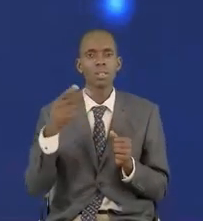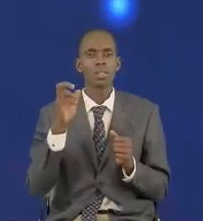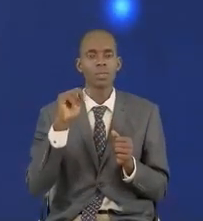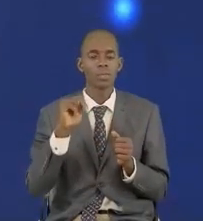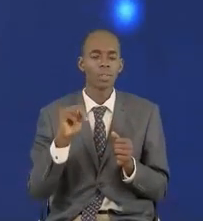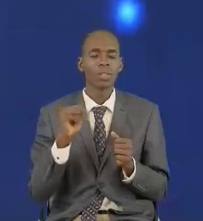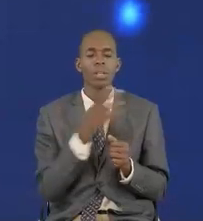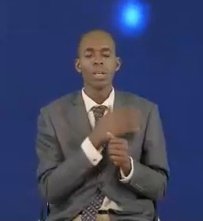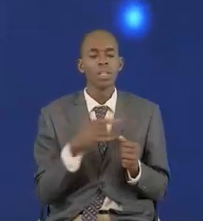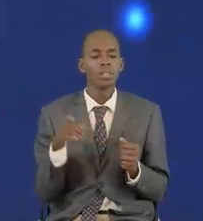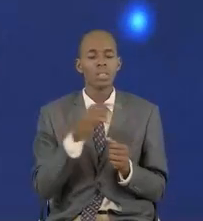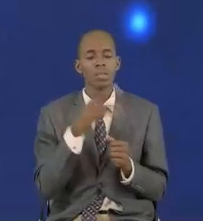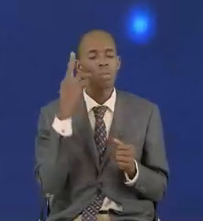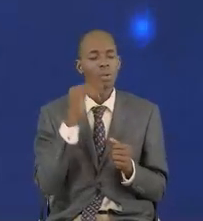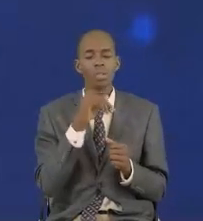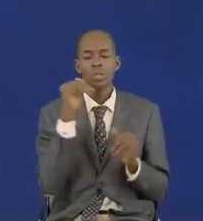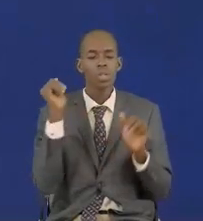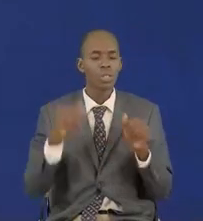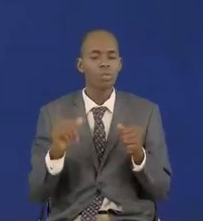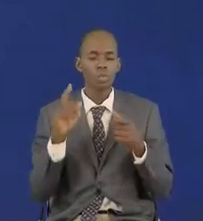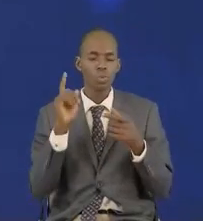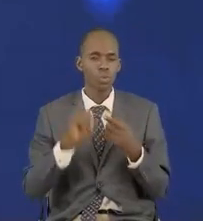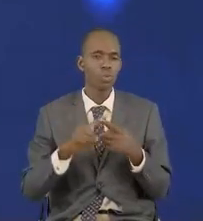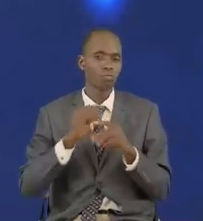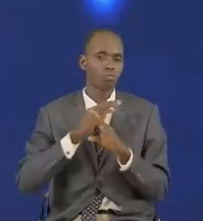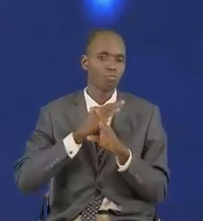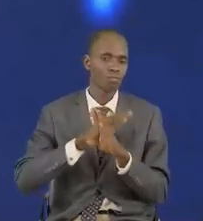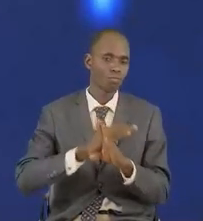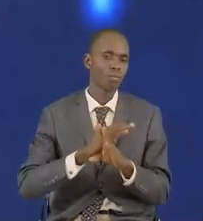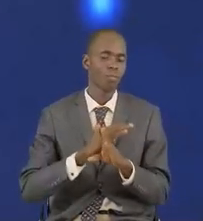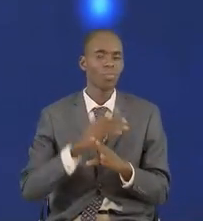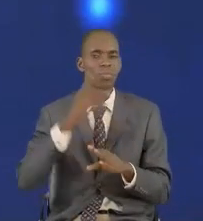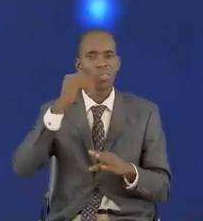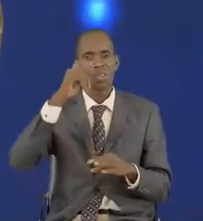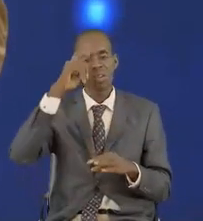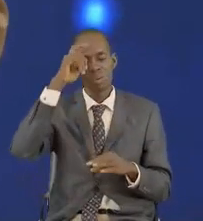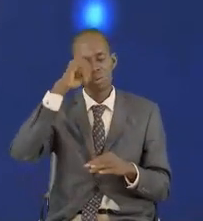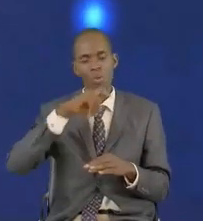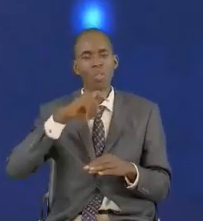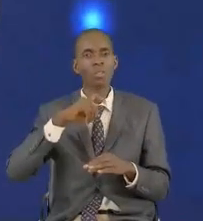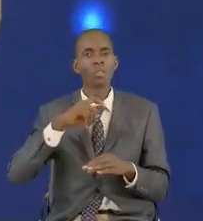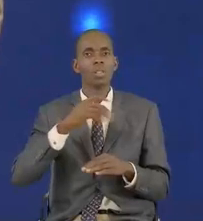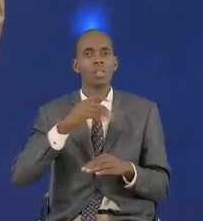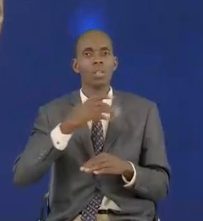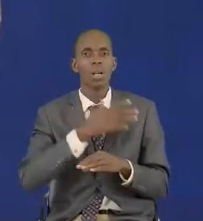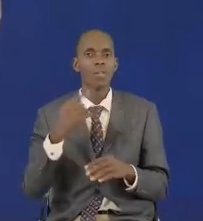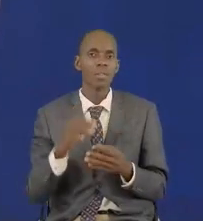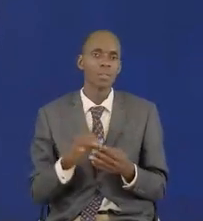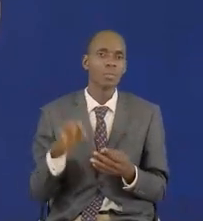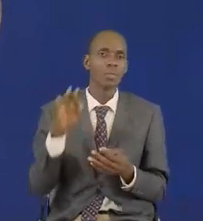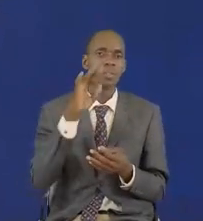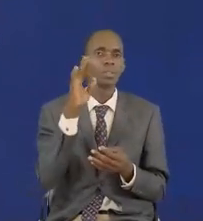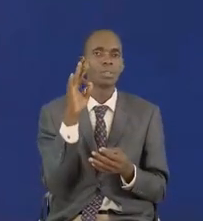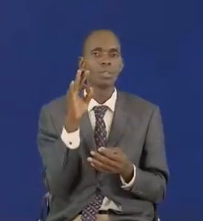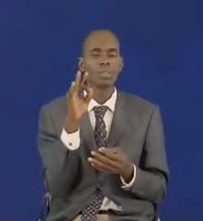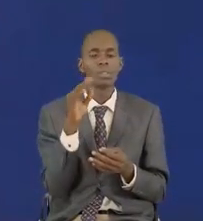il ne pouvait résister à sa sagesse et à l'esprit par lequel